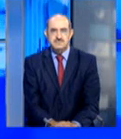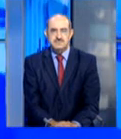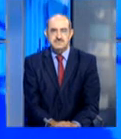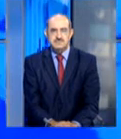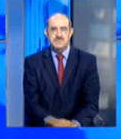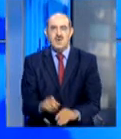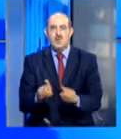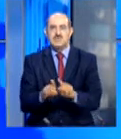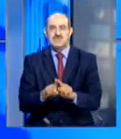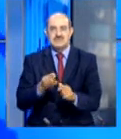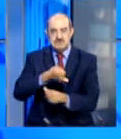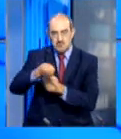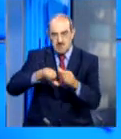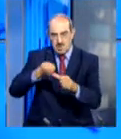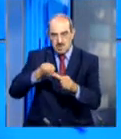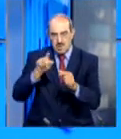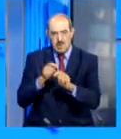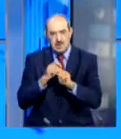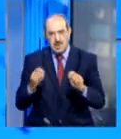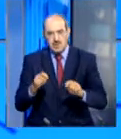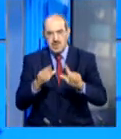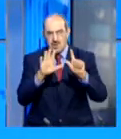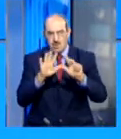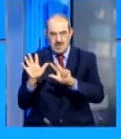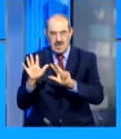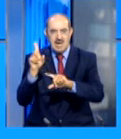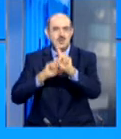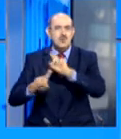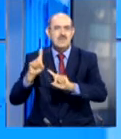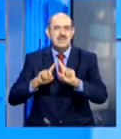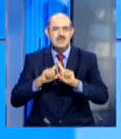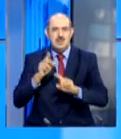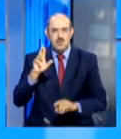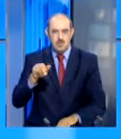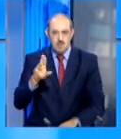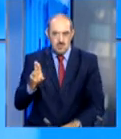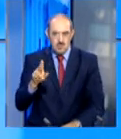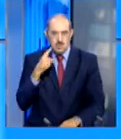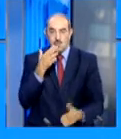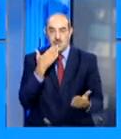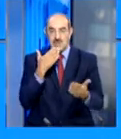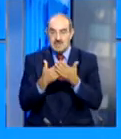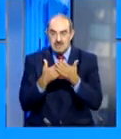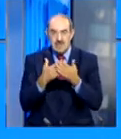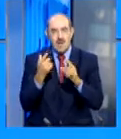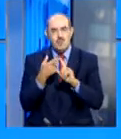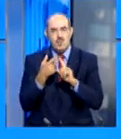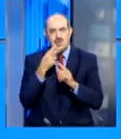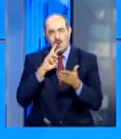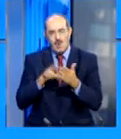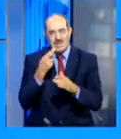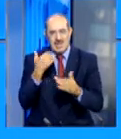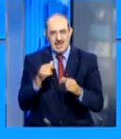والدورة العادية 78 للجمعية العامة للأمم المتحدة موعد تجدد فيه